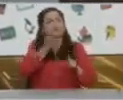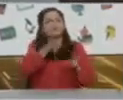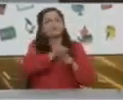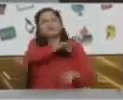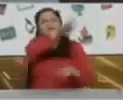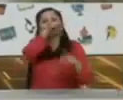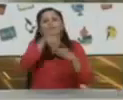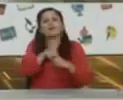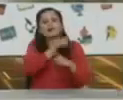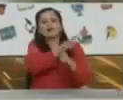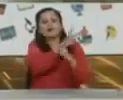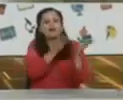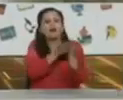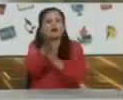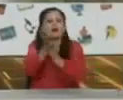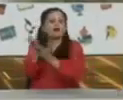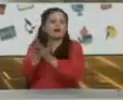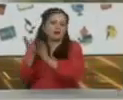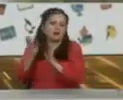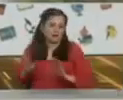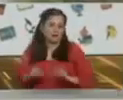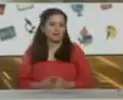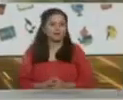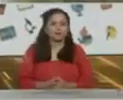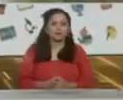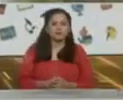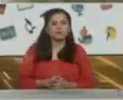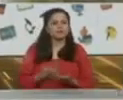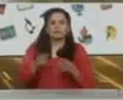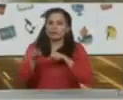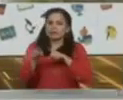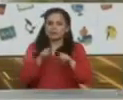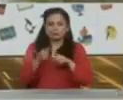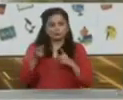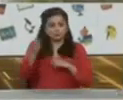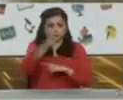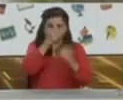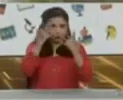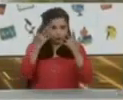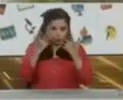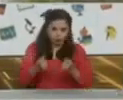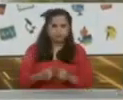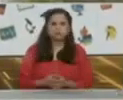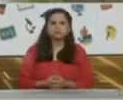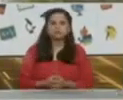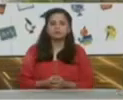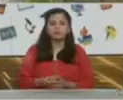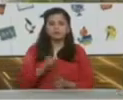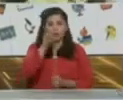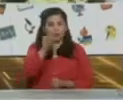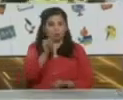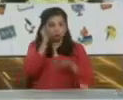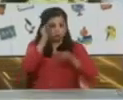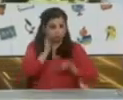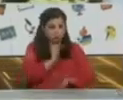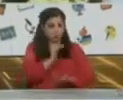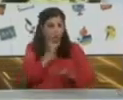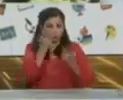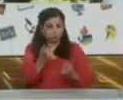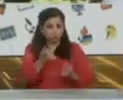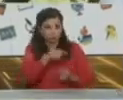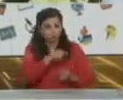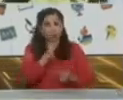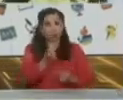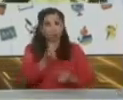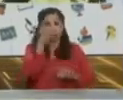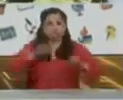टूल्स हैं। जैसे कि आप चाहते हैं आपका बच्चा